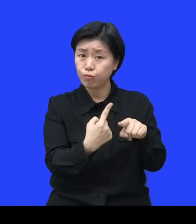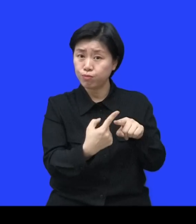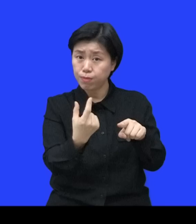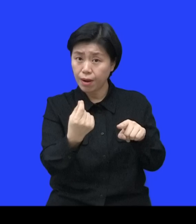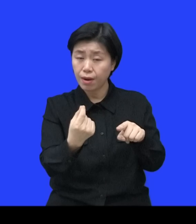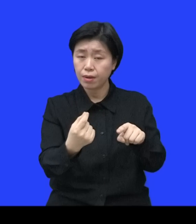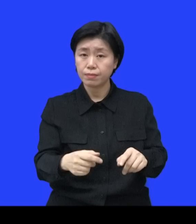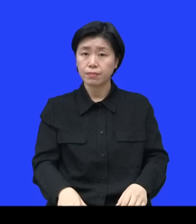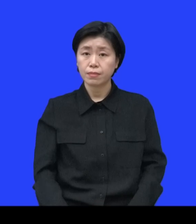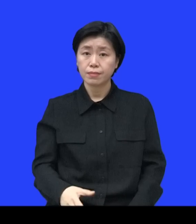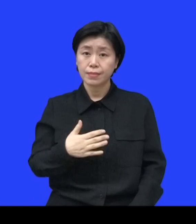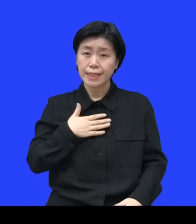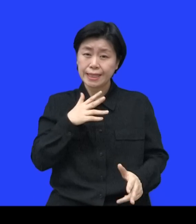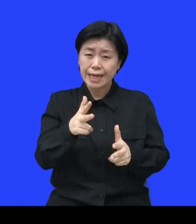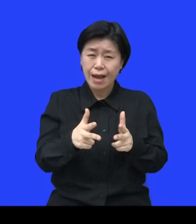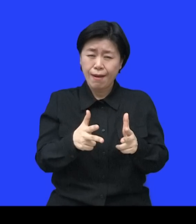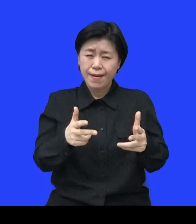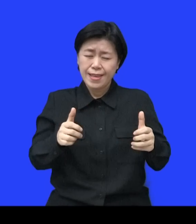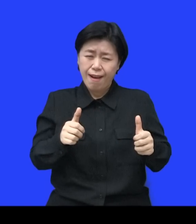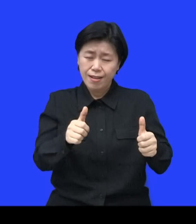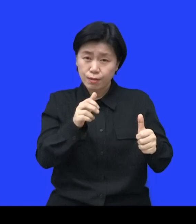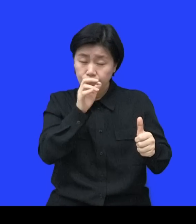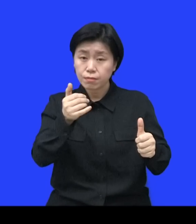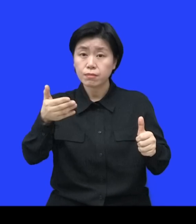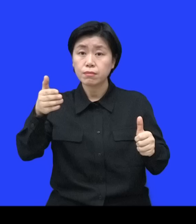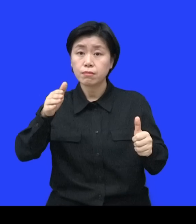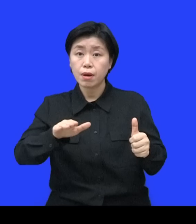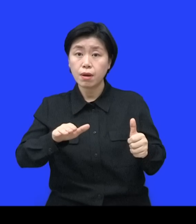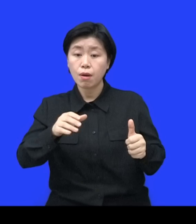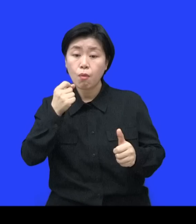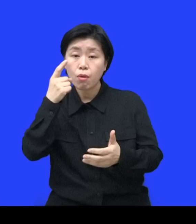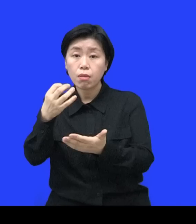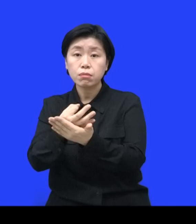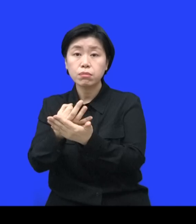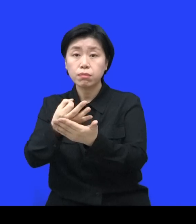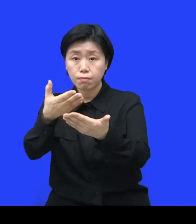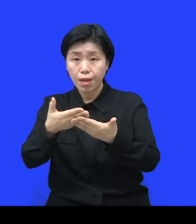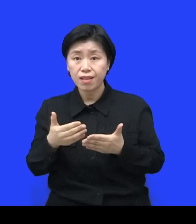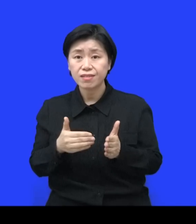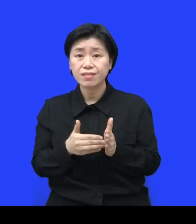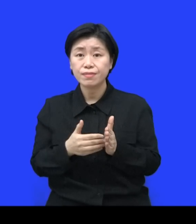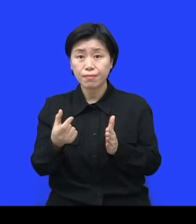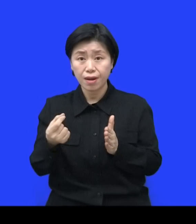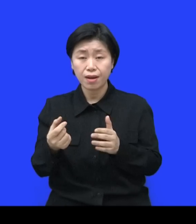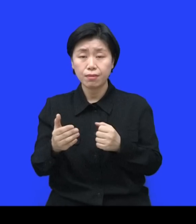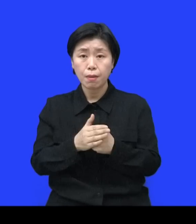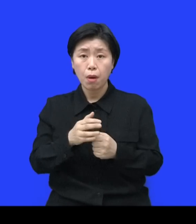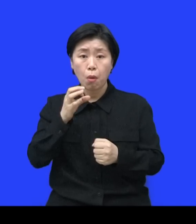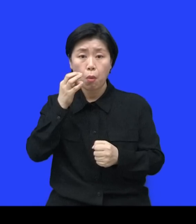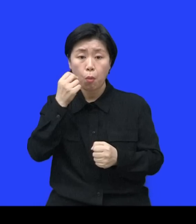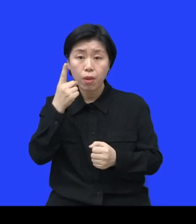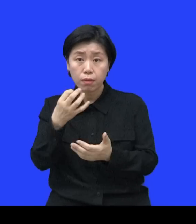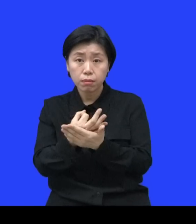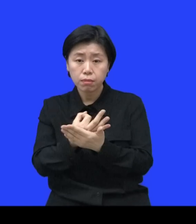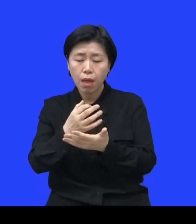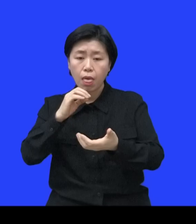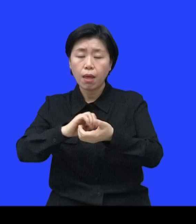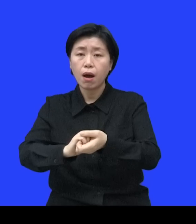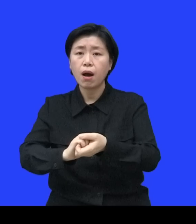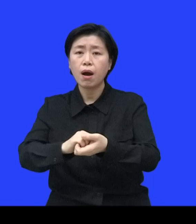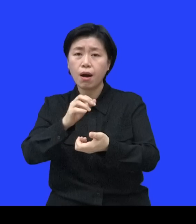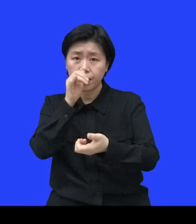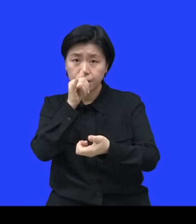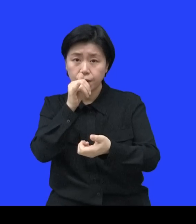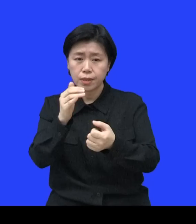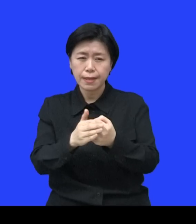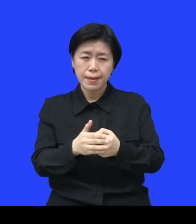제 사례는 급여로 와요. 그러니까 월급처럼 오잖아요. 사례비를 받잖아요. 그러니까 매달 내가 아무리 열심히 해도